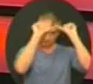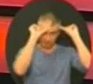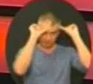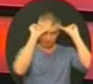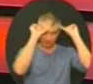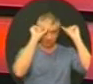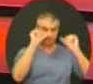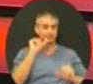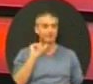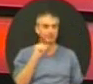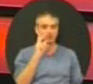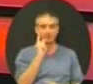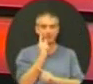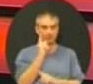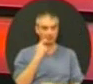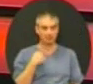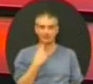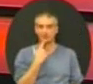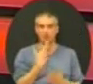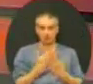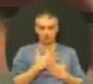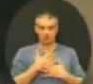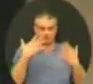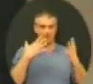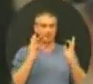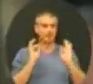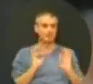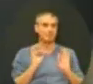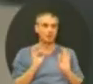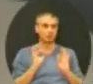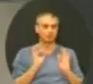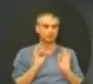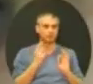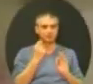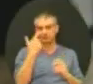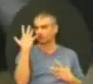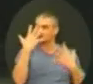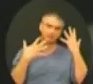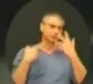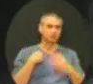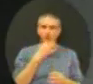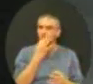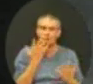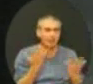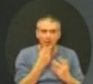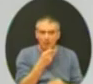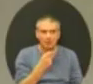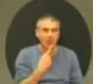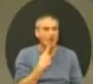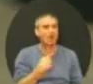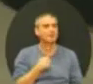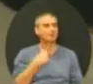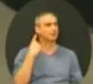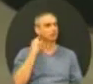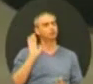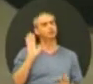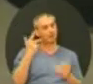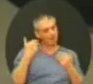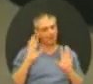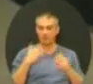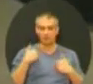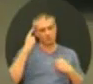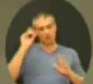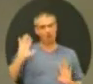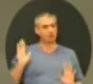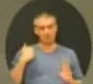הראש, ולרגע אני חייב להיות נבהלתי ממש. והיית קצת צערורי, שאלתי אותך איך אתה, איימן, אמרת לי, תשמע, עזוב, אני